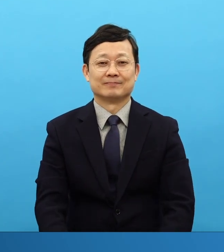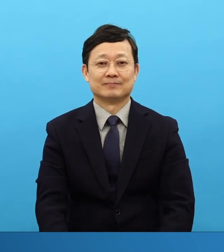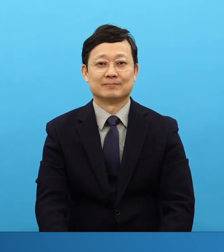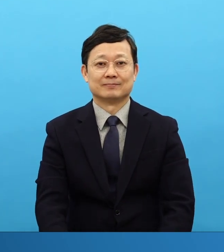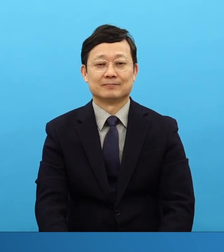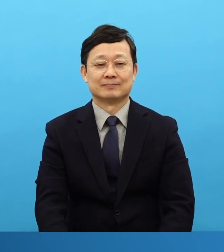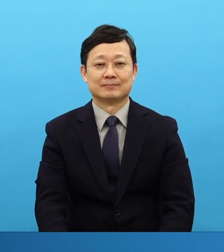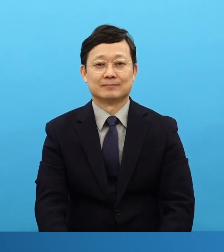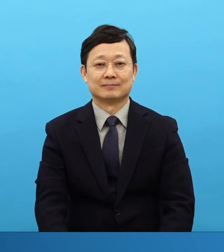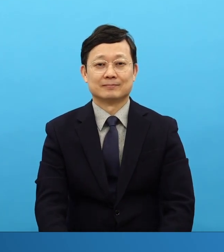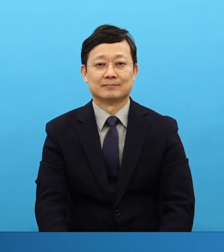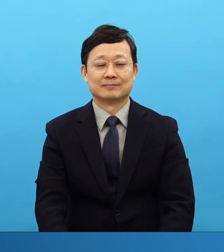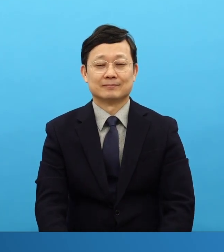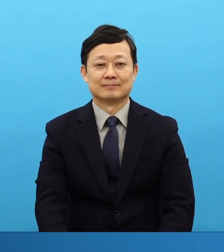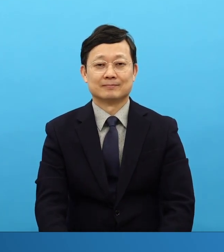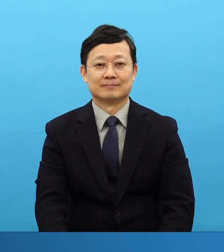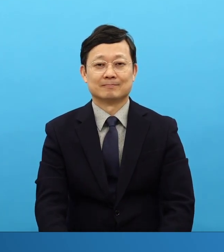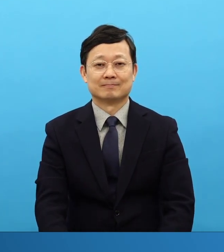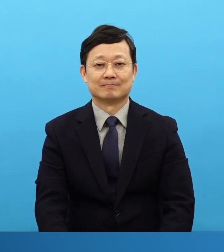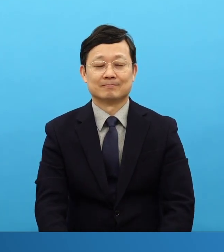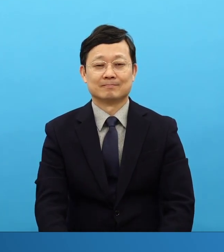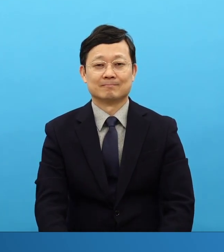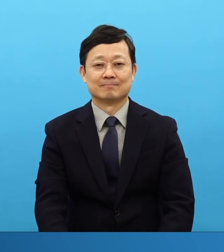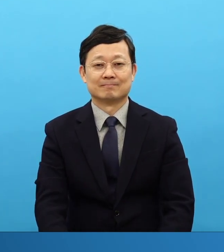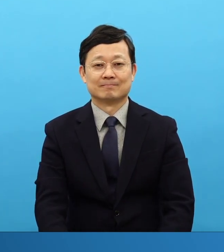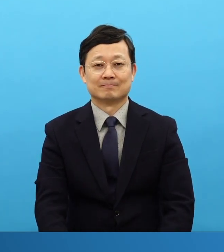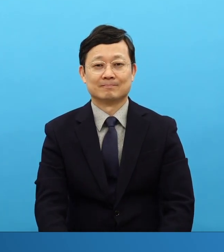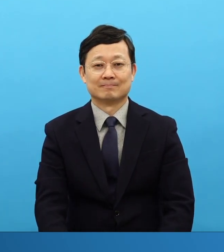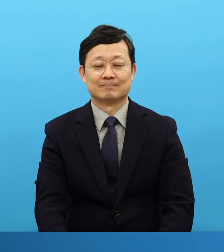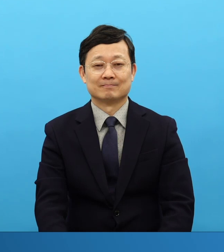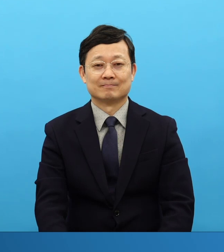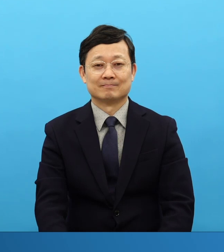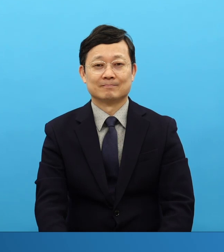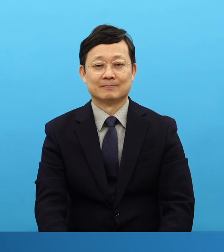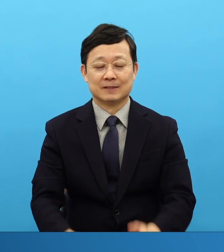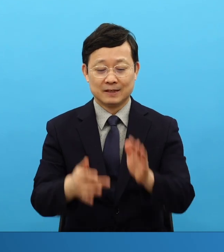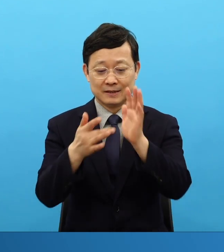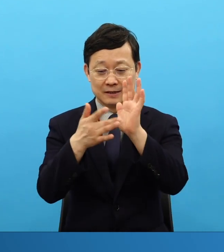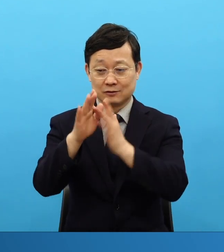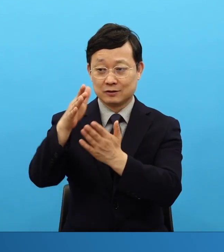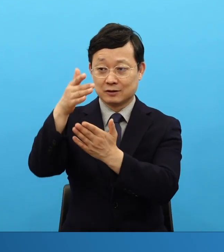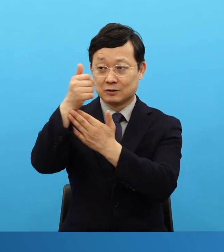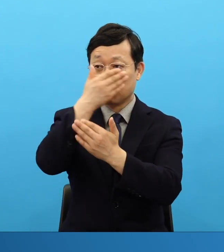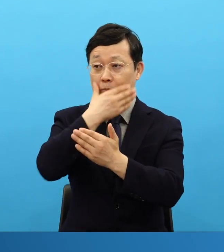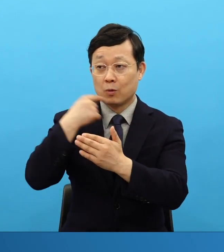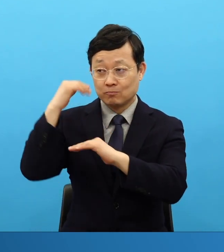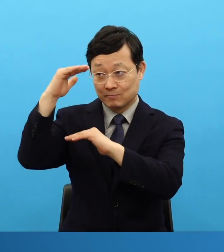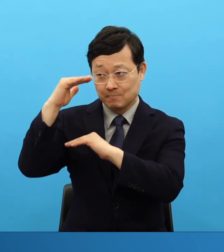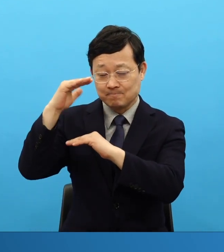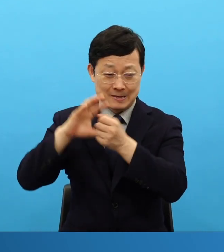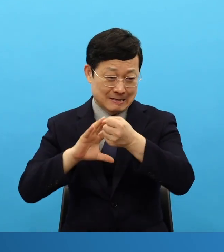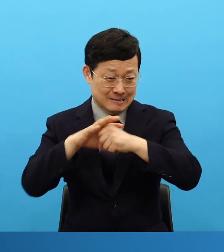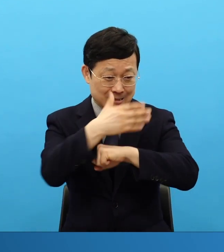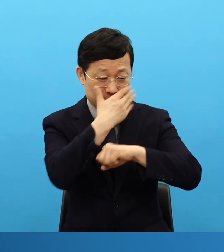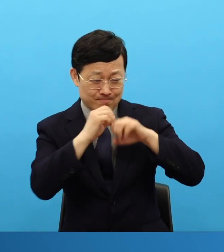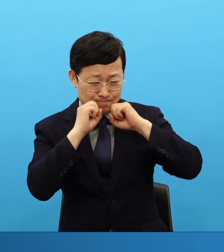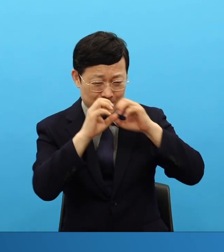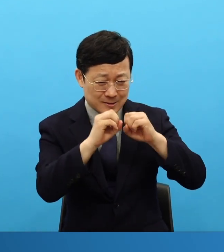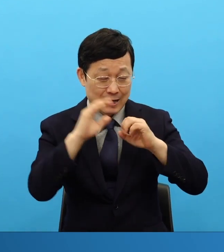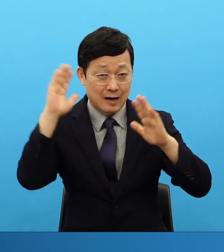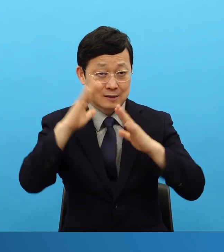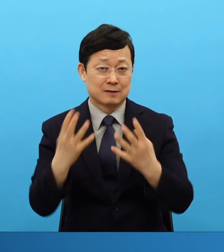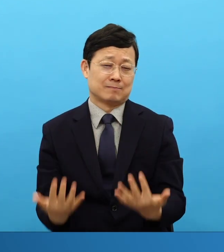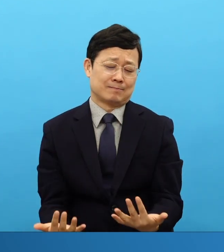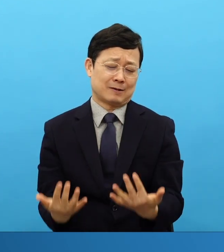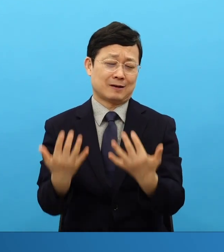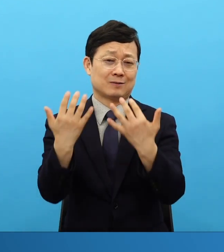237を生かす宣教師が立ち上がるようお祈りをお願いします。 하나밖에 없는 예수 그리스도의 복음을 온 세상에 증거하는 학생들이 일어나도록 기도해 주시기를 바랍니다. 예수 그리스도의